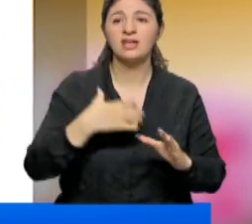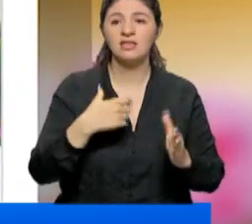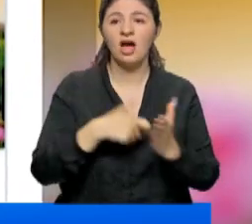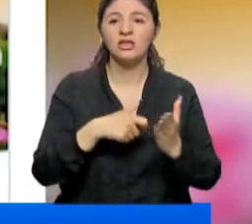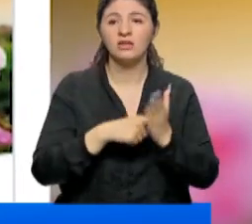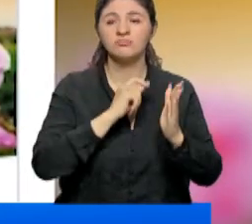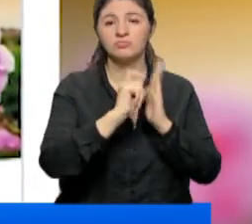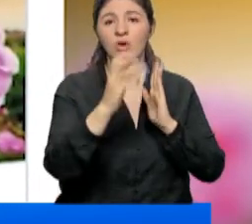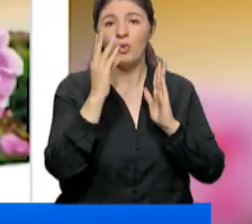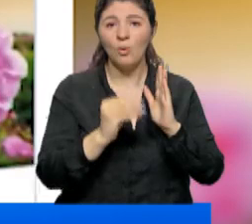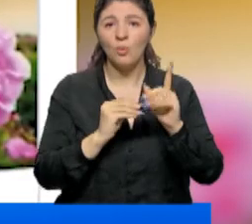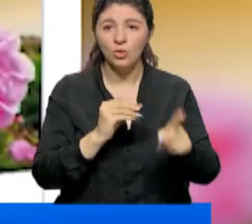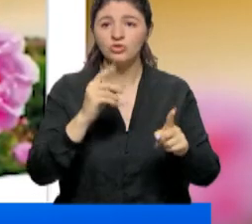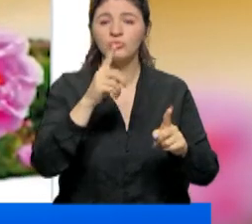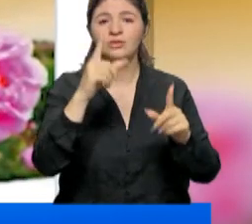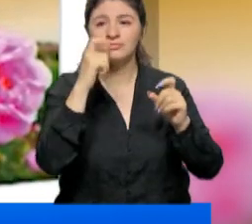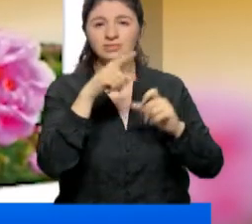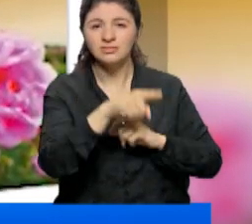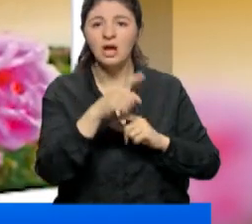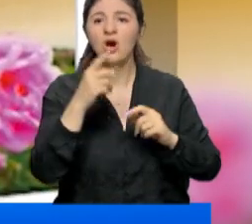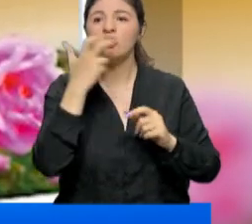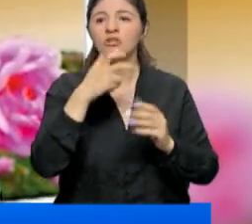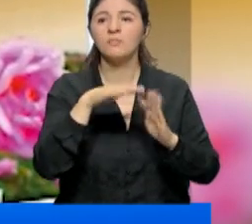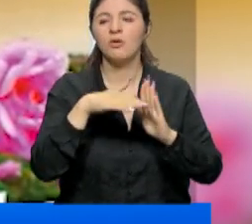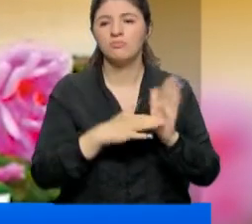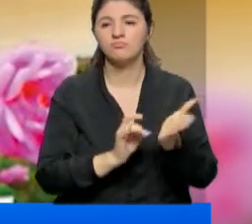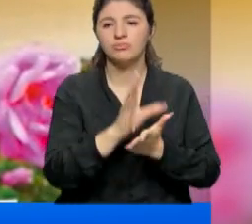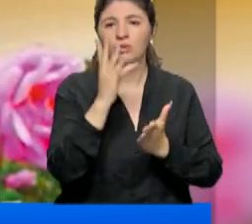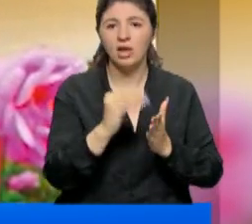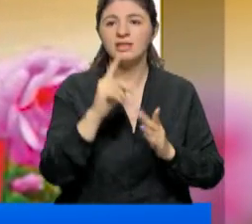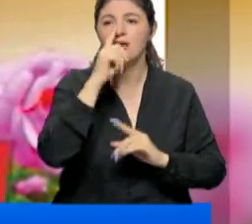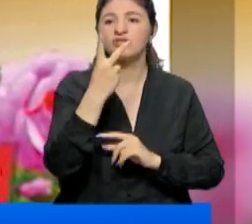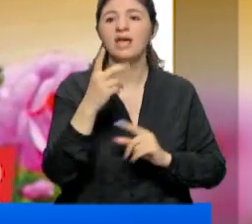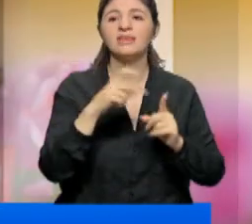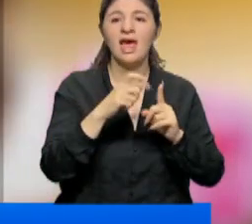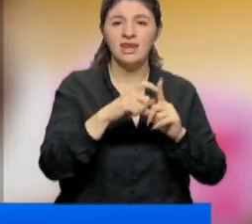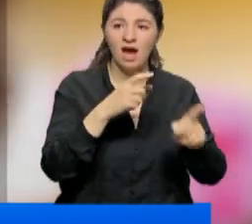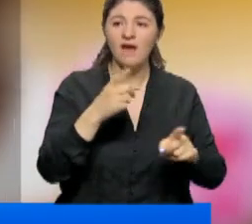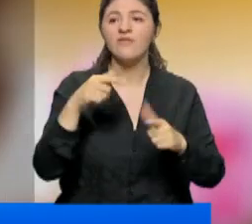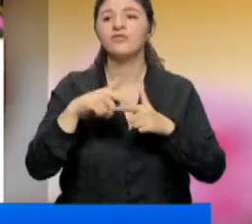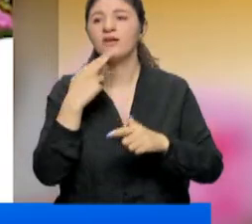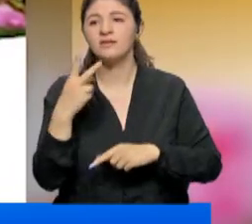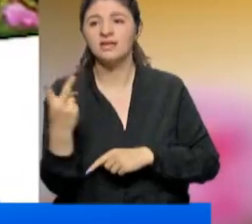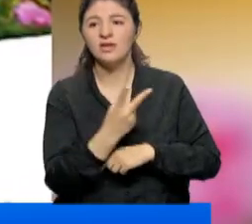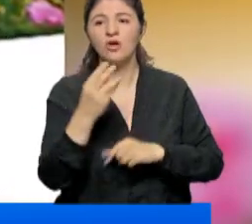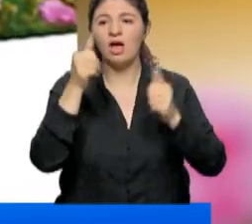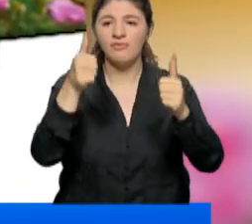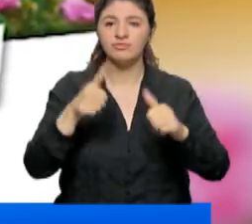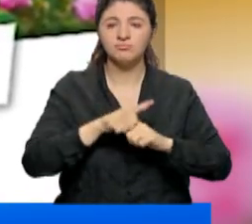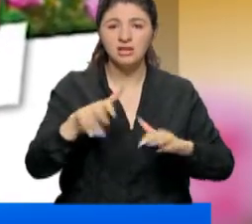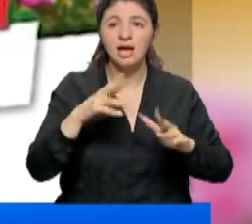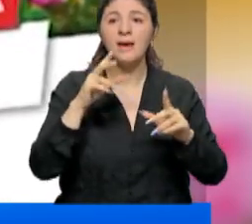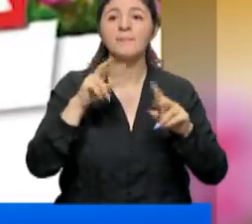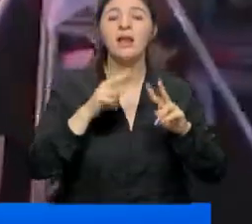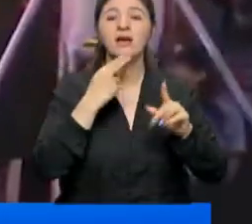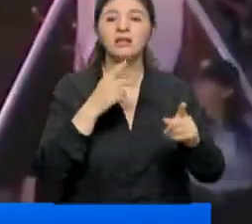kendi adını da yazılı olduğu afişten bu kez Melek boşluğun konser programının çıkartarak sadece Derya Uluğ ve Funda Arar'ın olduğu afişi paylaştık